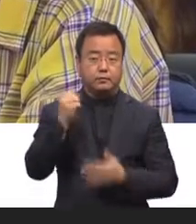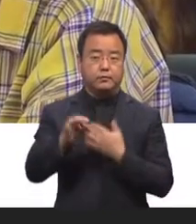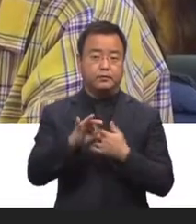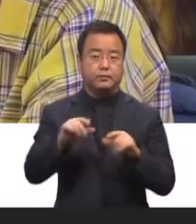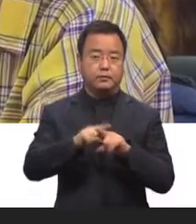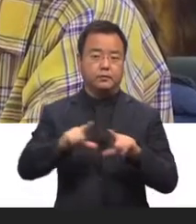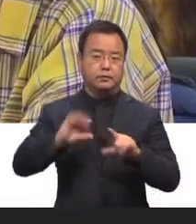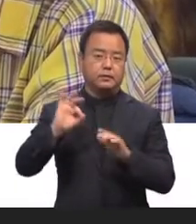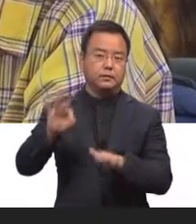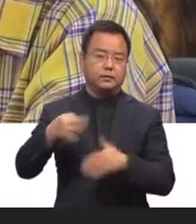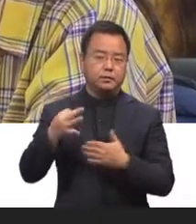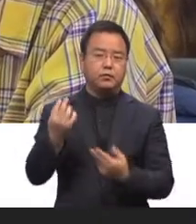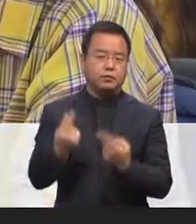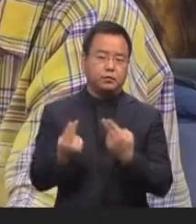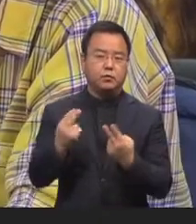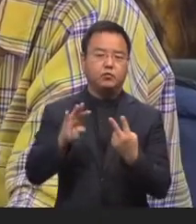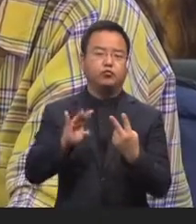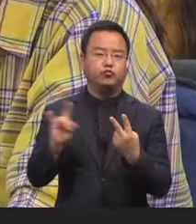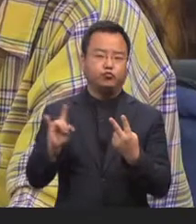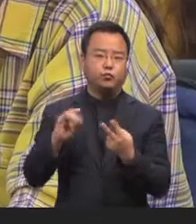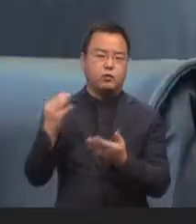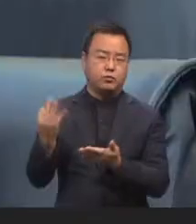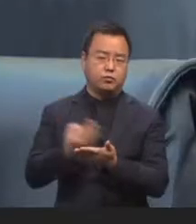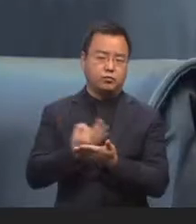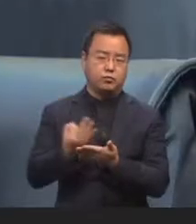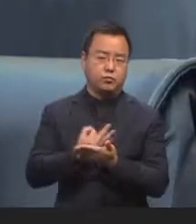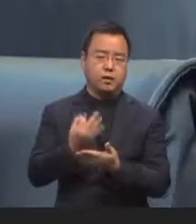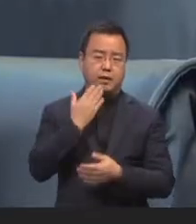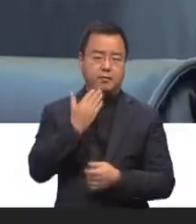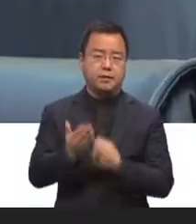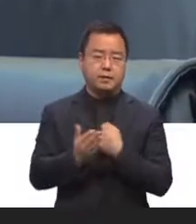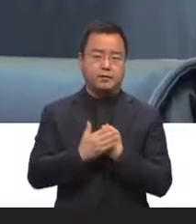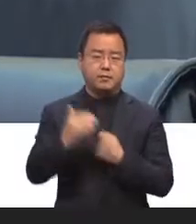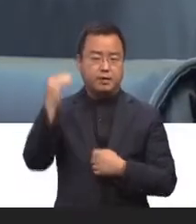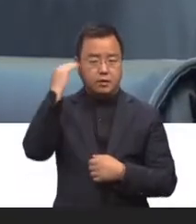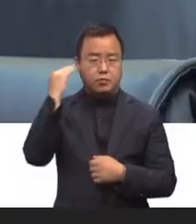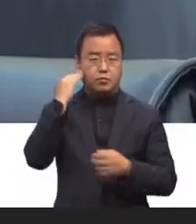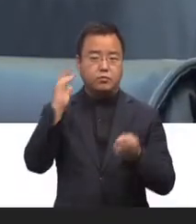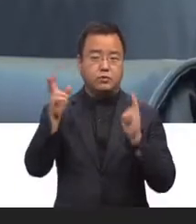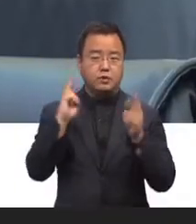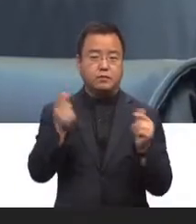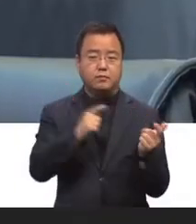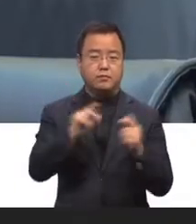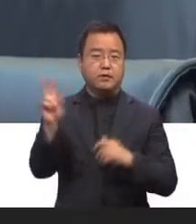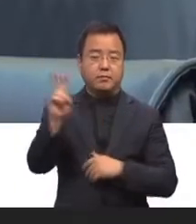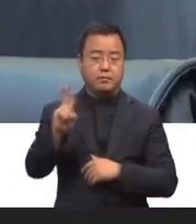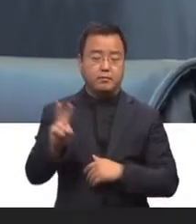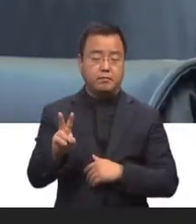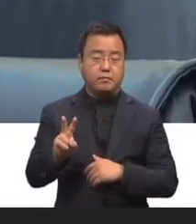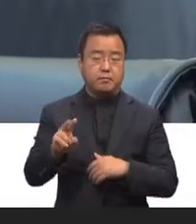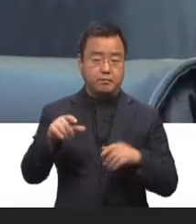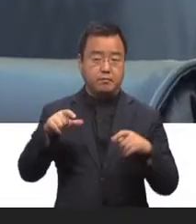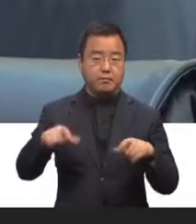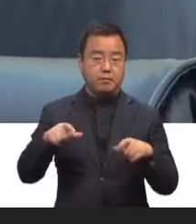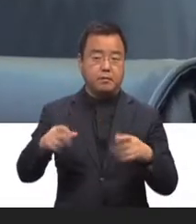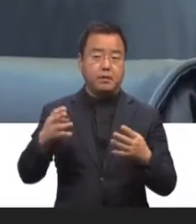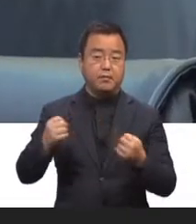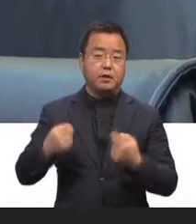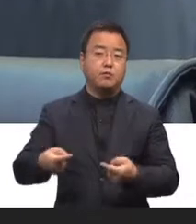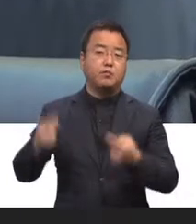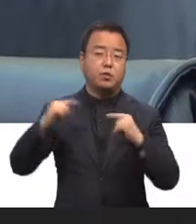2배가 넘는 월급을 받을 수 있기 때문입니다. 한국 기업들이 베트남에서 되게 많이